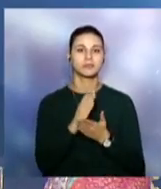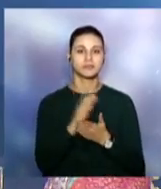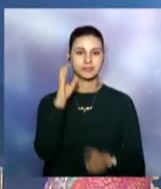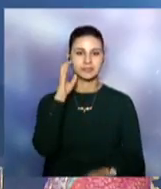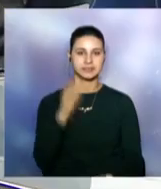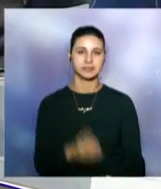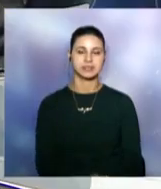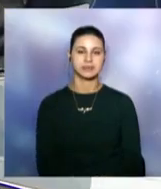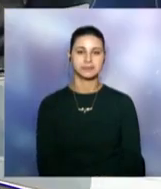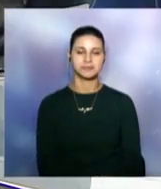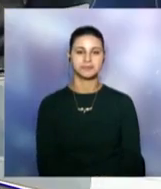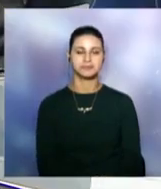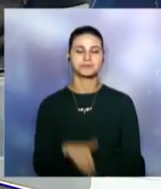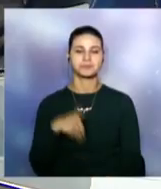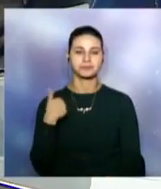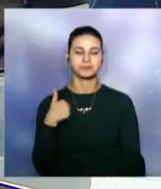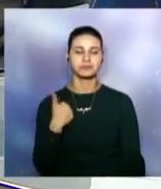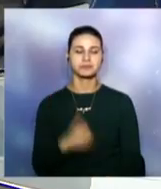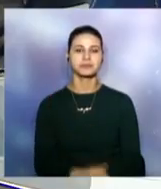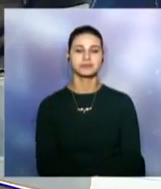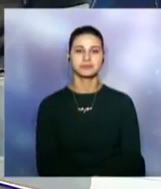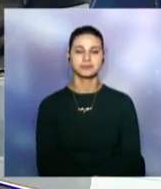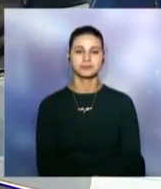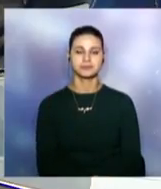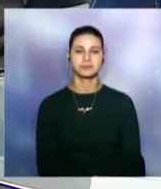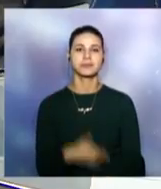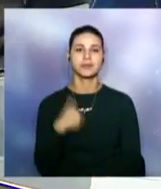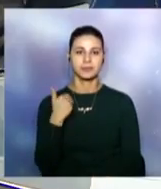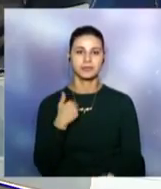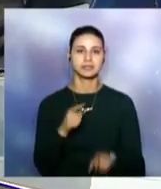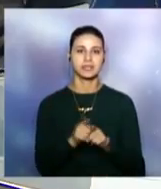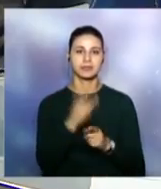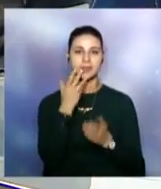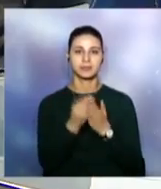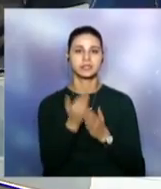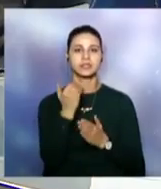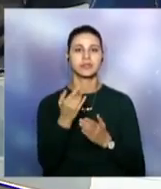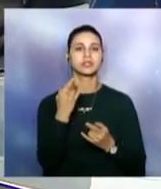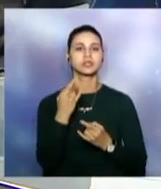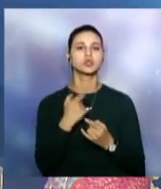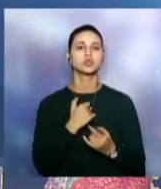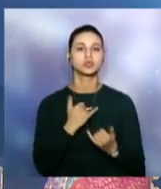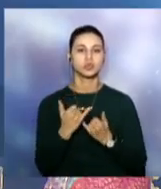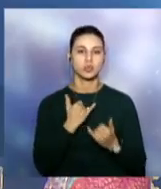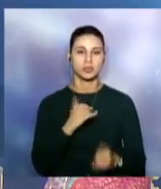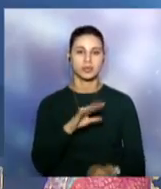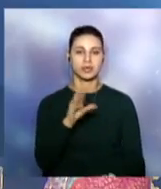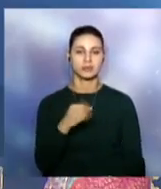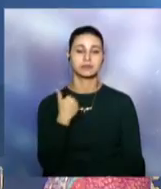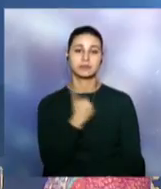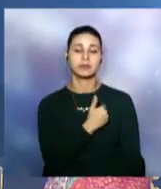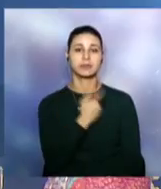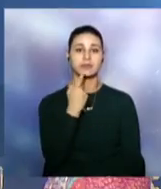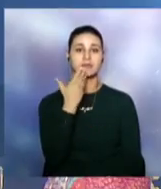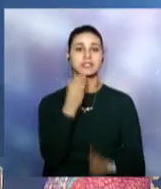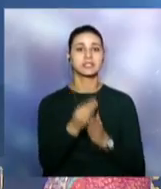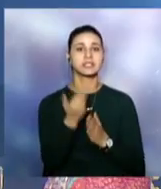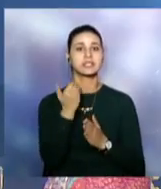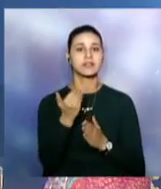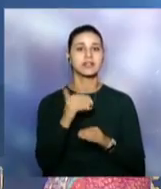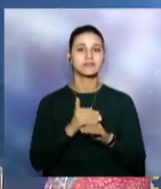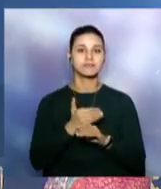გისმენთ. გილამშვიდობის ქალბატონო მარი, მივესალმები თქვენ სტუმრებს და მინდა აღვნიშნოთ თქვენი ღვაწლი